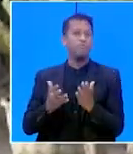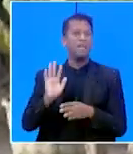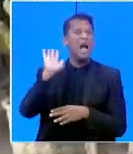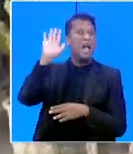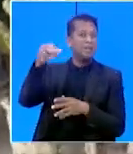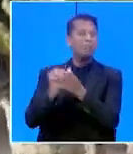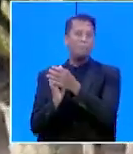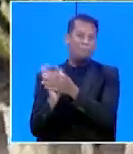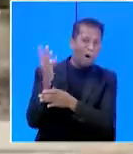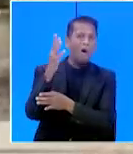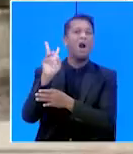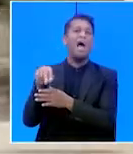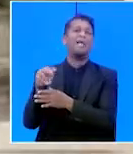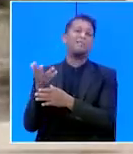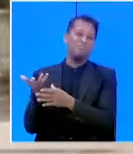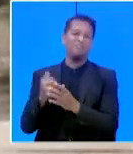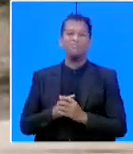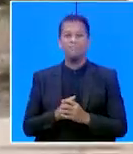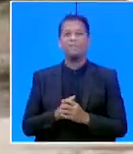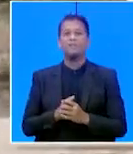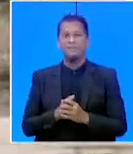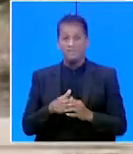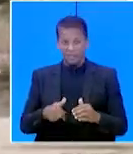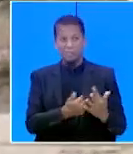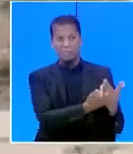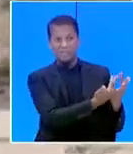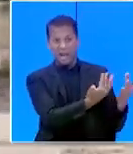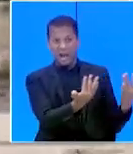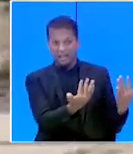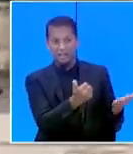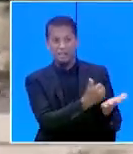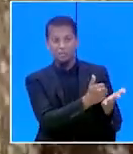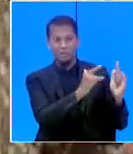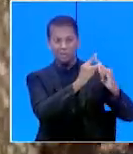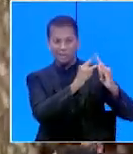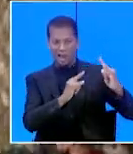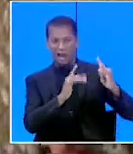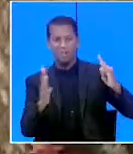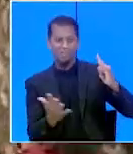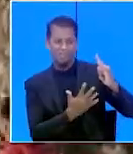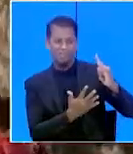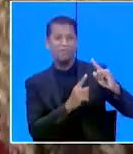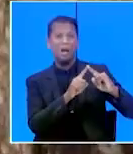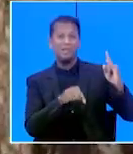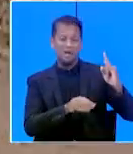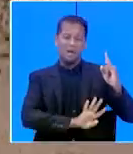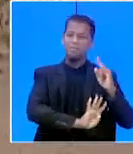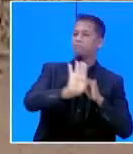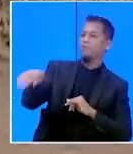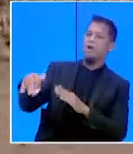Warga lain mulai meninggalkan pengungsian dan kembali ke rumah untuk bersih-bersih rumah dari debu tebal akibat erupsi Gunung